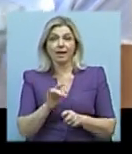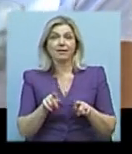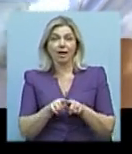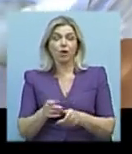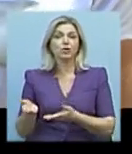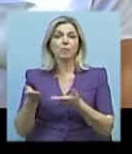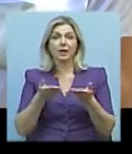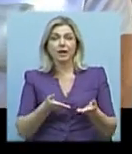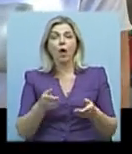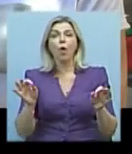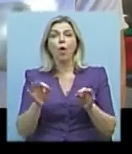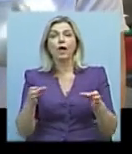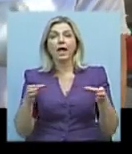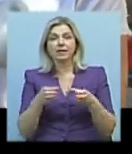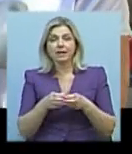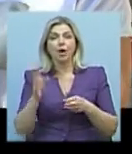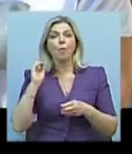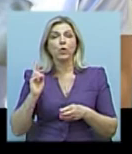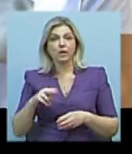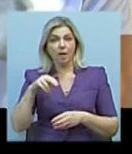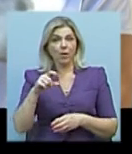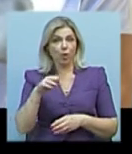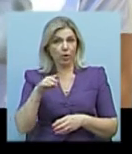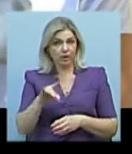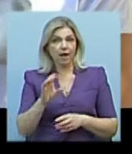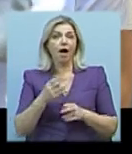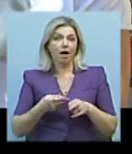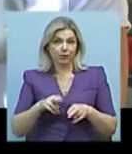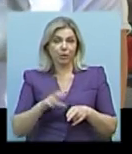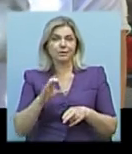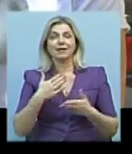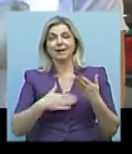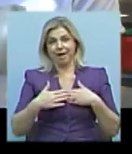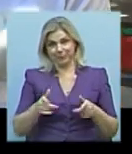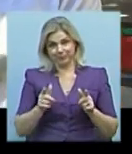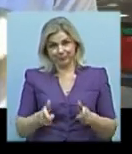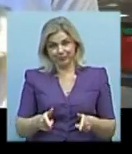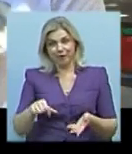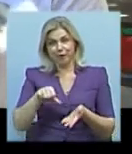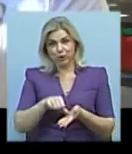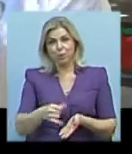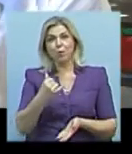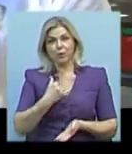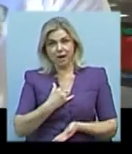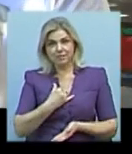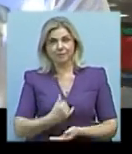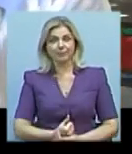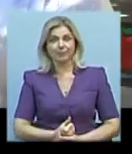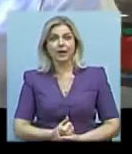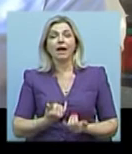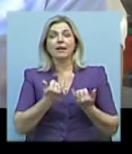оркестр 36-ї окремої бригади морської піхоти, який з радістю погодився виступити у нас.